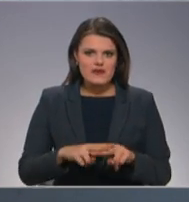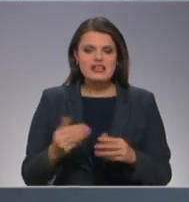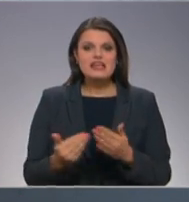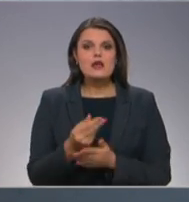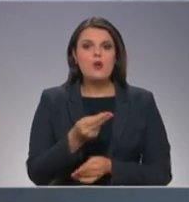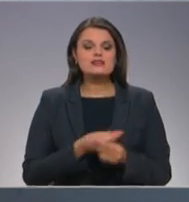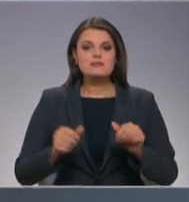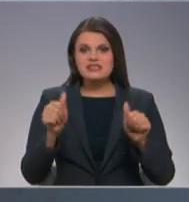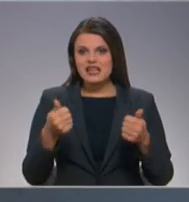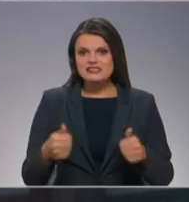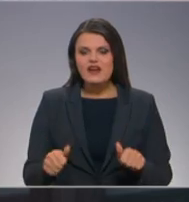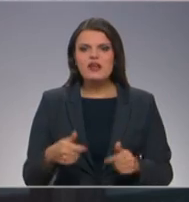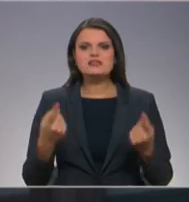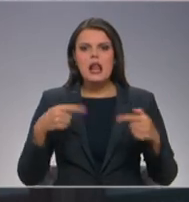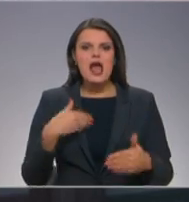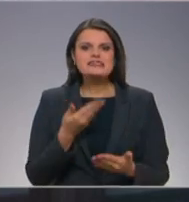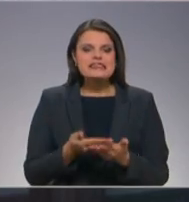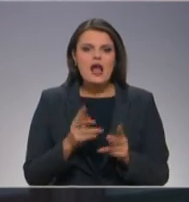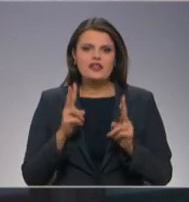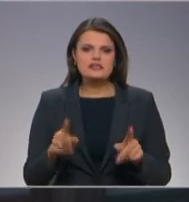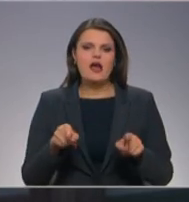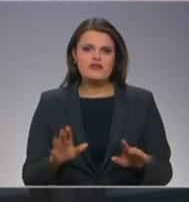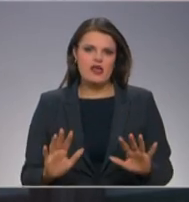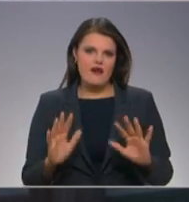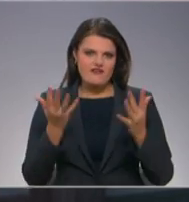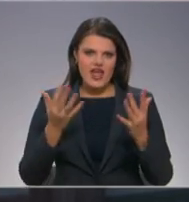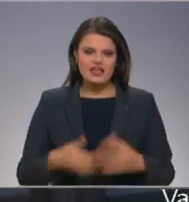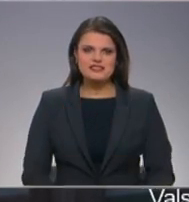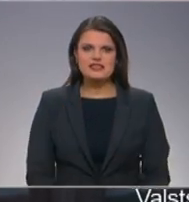jauns biznesveids un laiks rādīs, kā tajā sekmēsies. Andris Lācars, Latvijas televīzija.